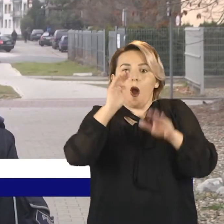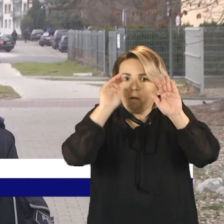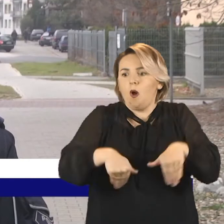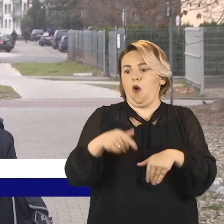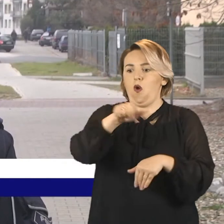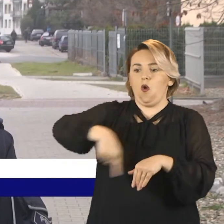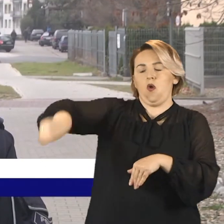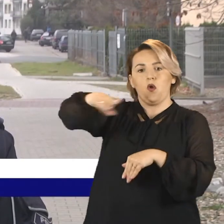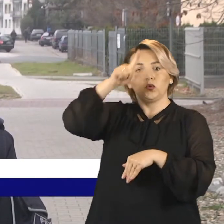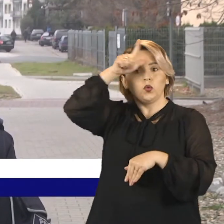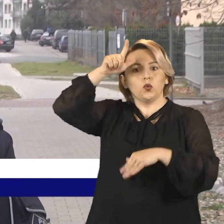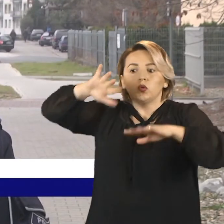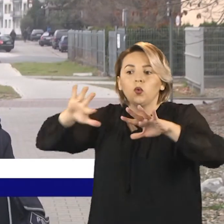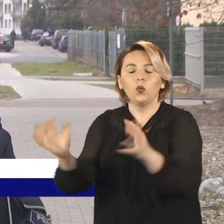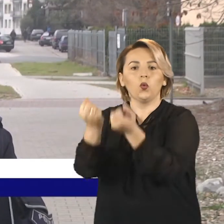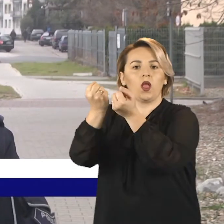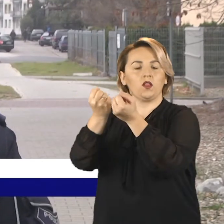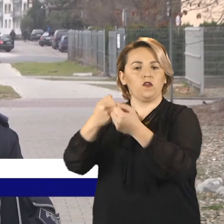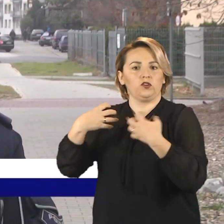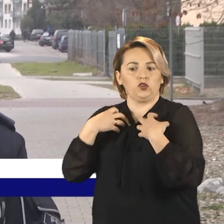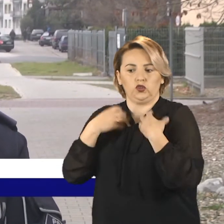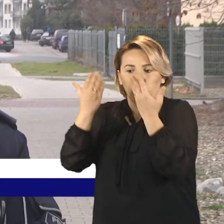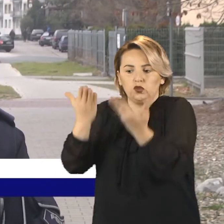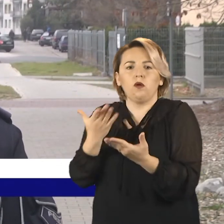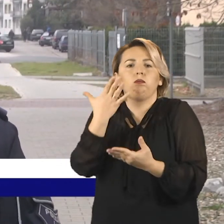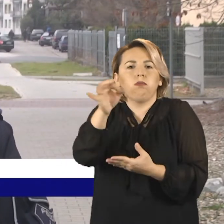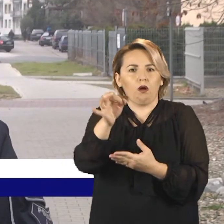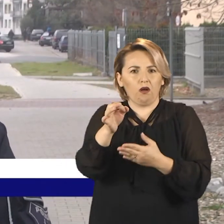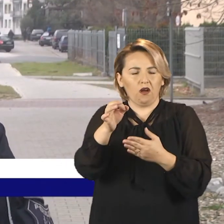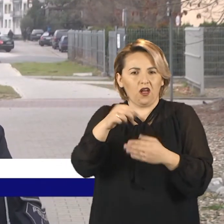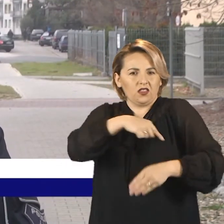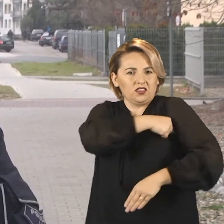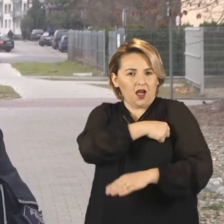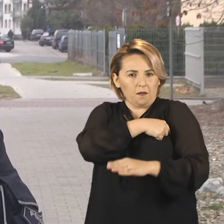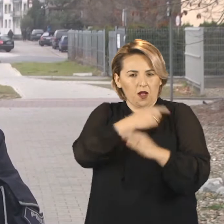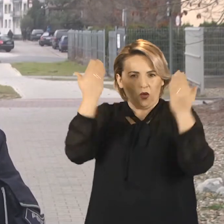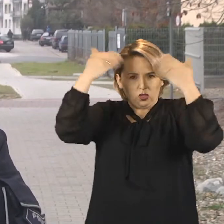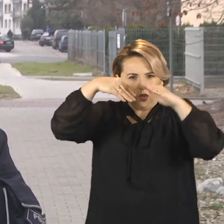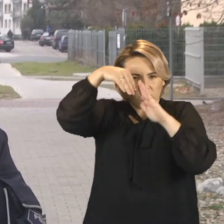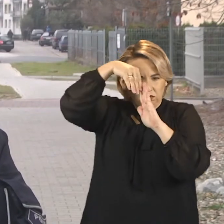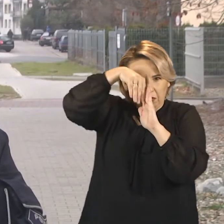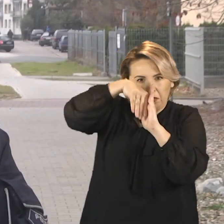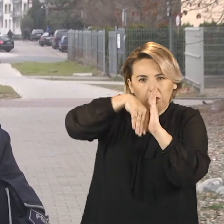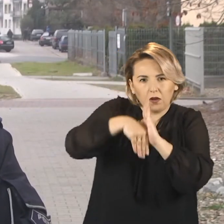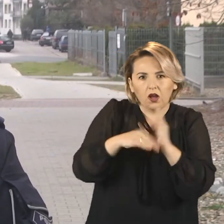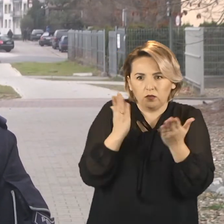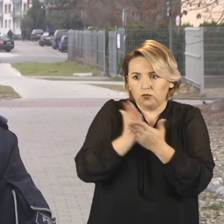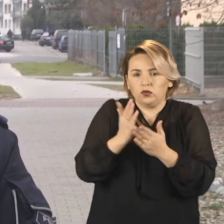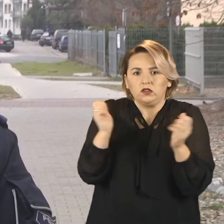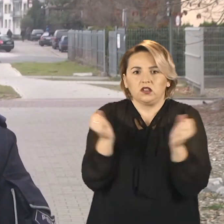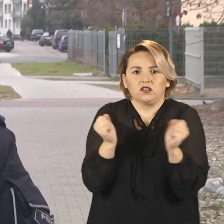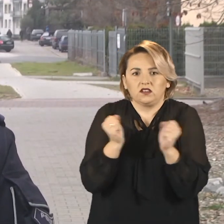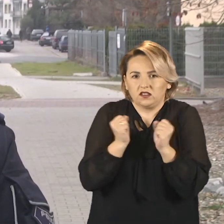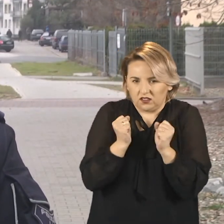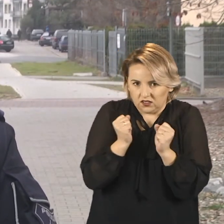może uratować ludzkie życie szczególnie gdy temperatury szczególnie nocą spadają poniżej poniżej